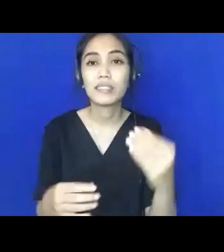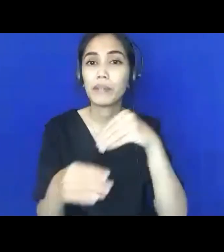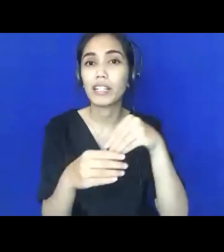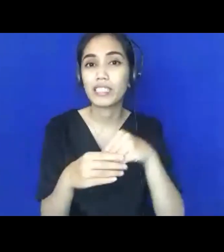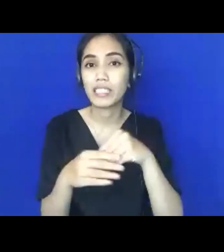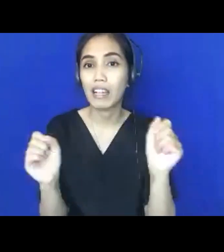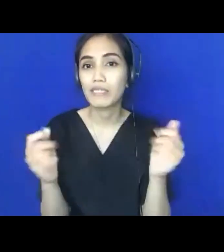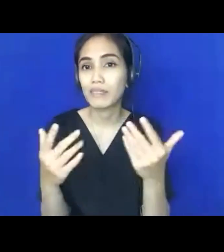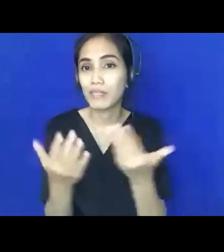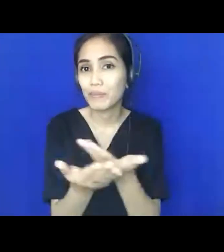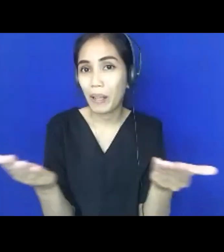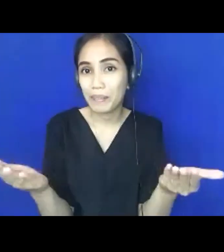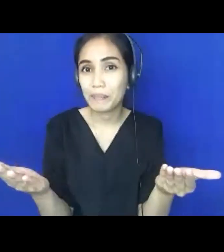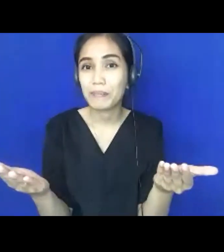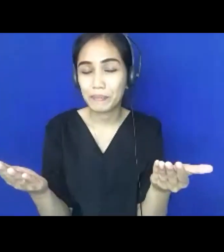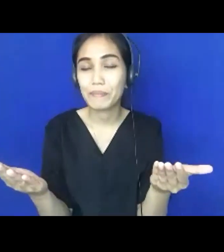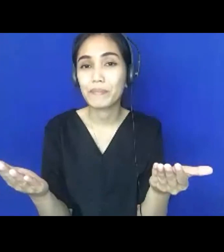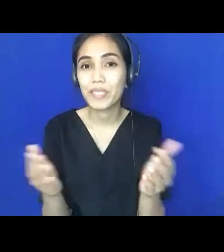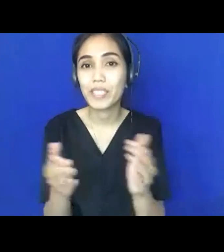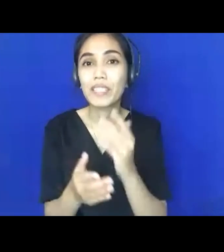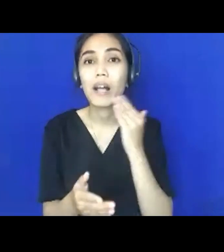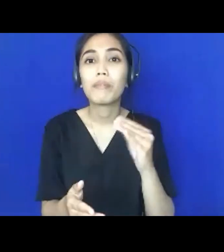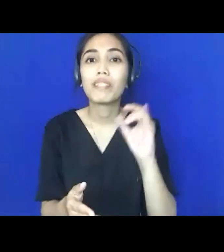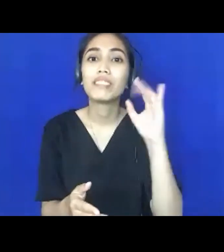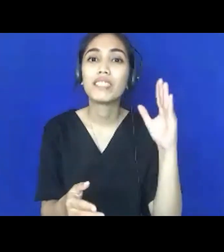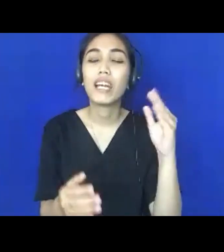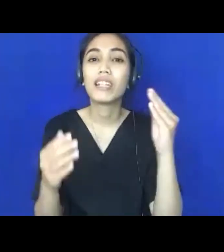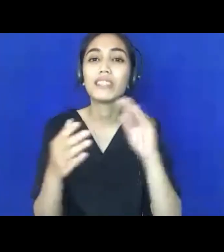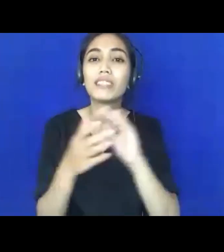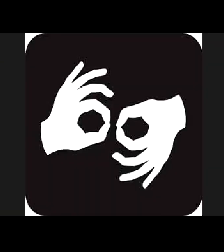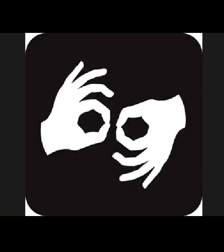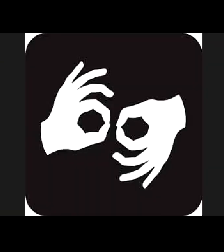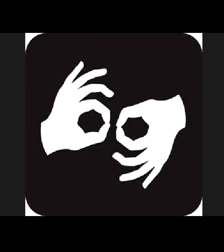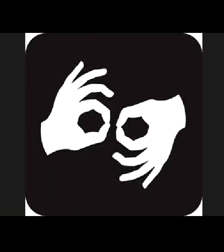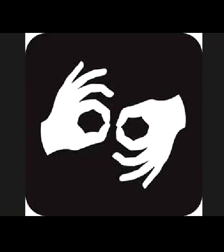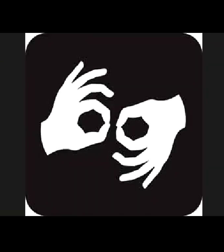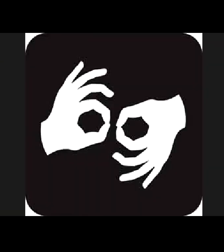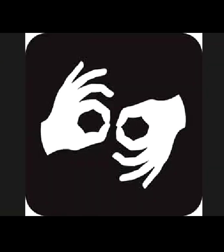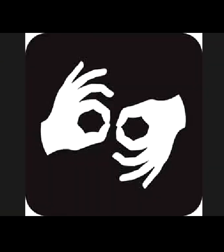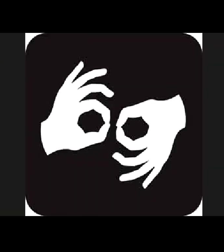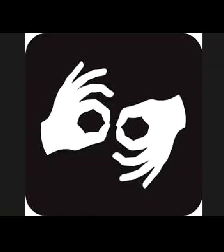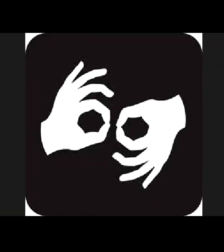Bapak Ibu semua. Selamat siang, salam sehat untuk kita semua.